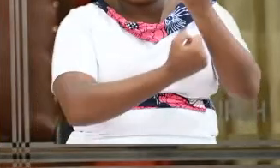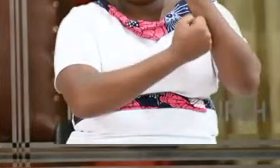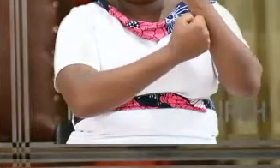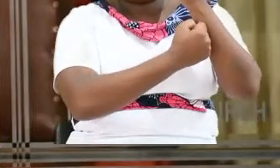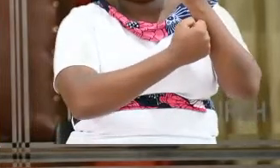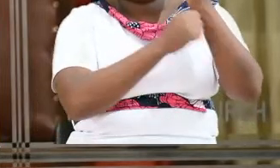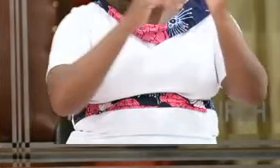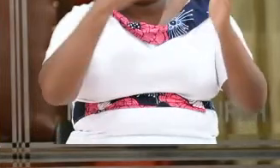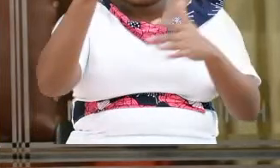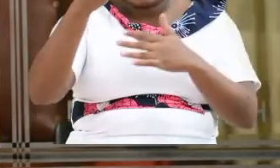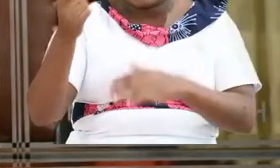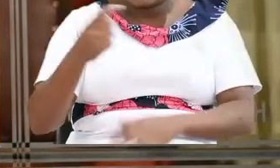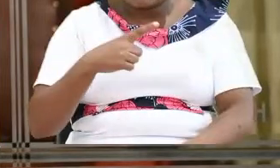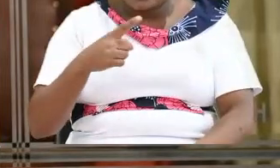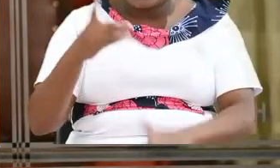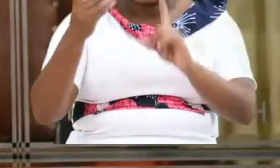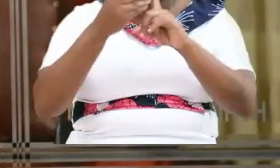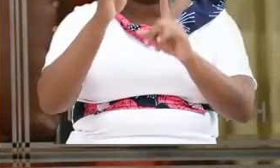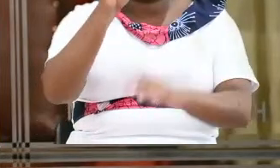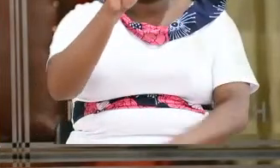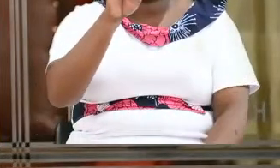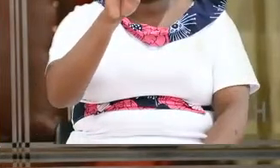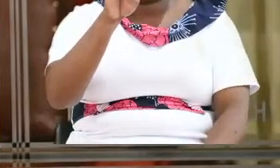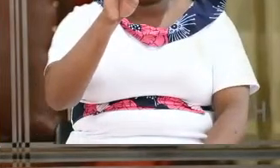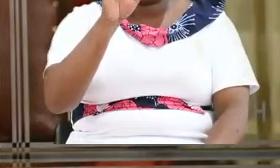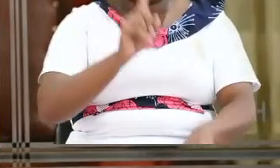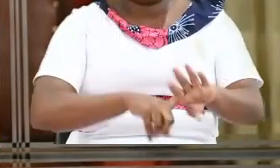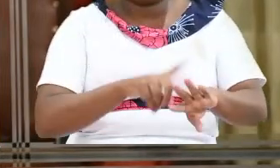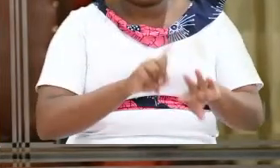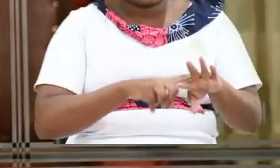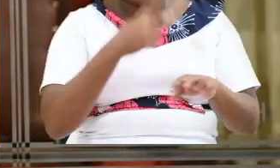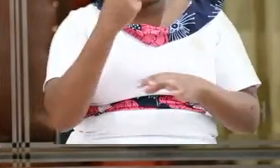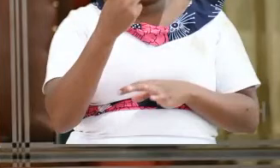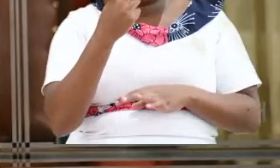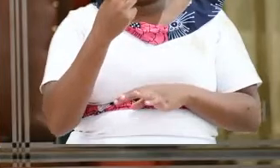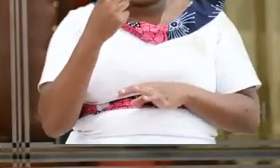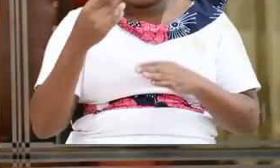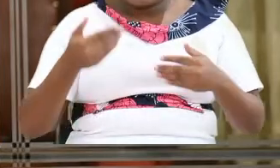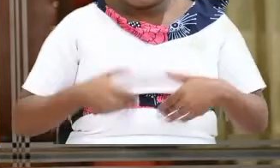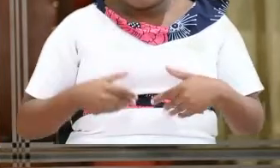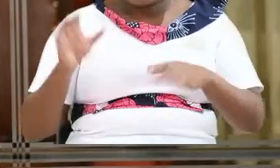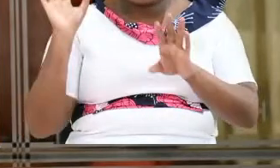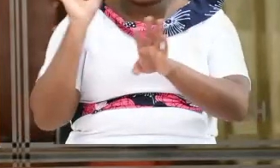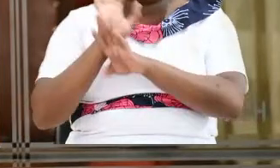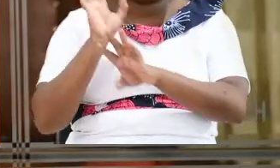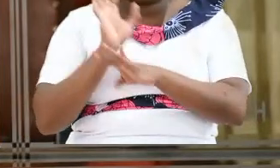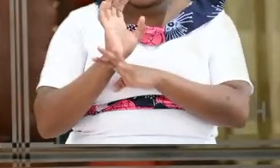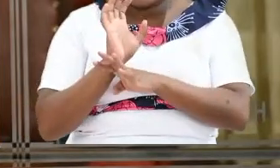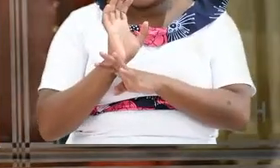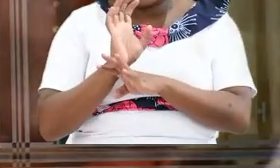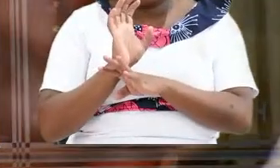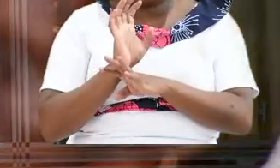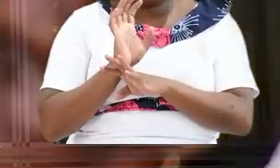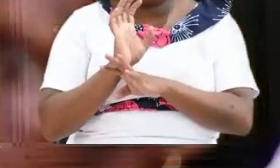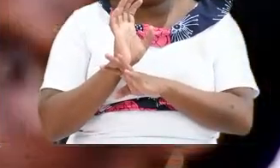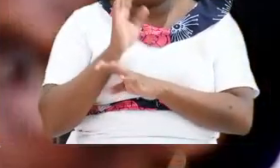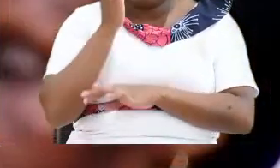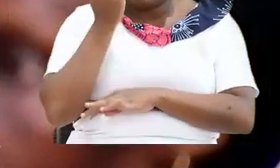mwezi unaokuja. Kutakuwa tarehe 4 saa 8 pale kanisa la youth, na kwa